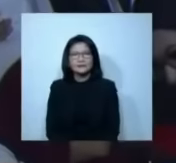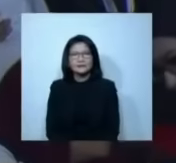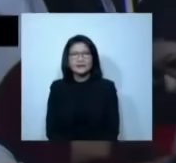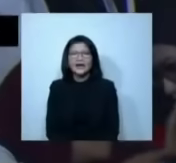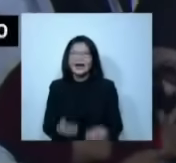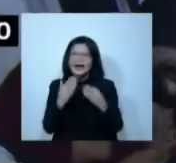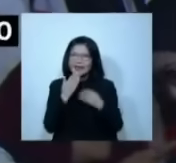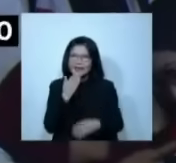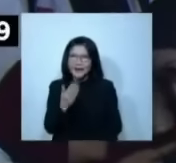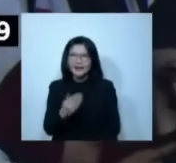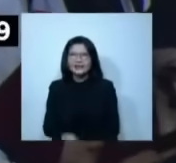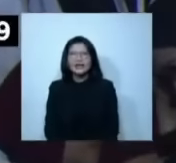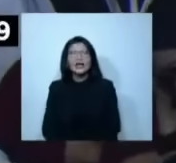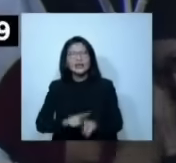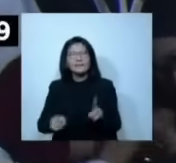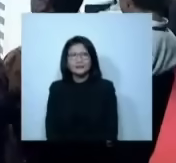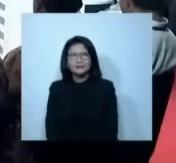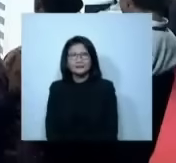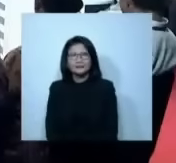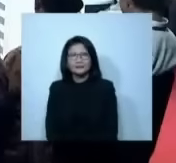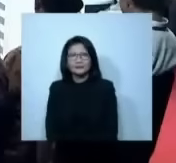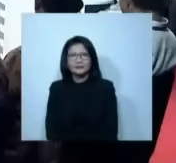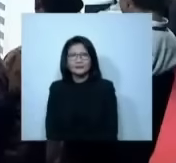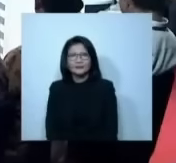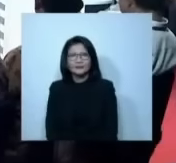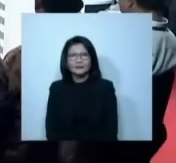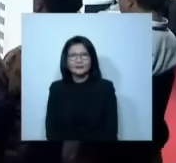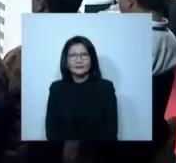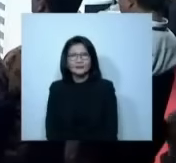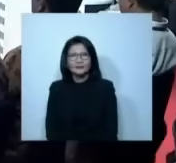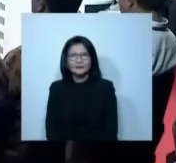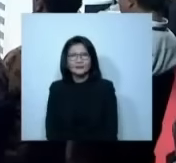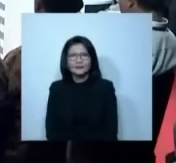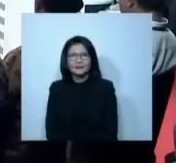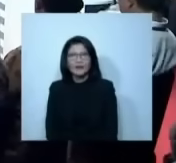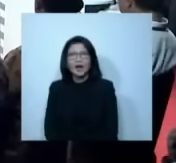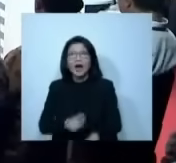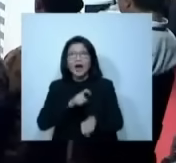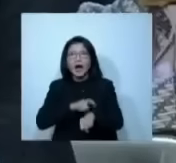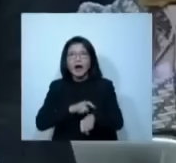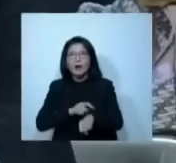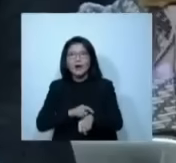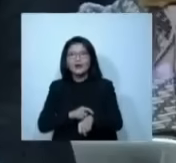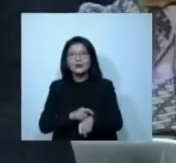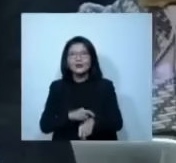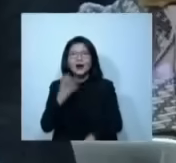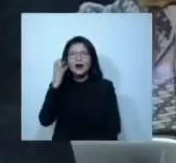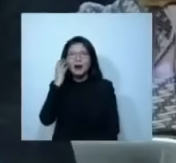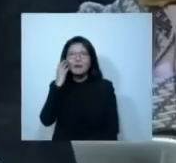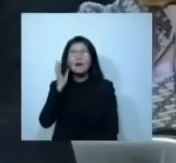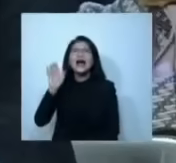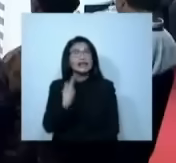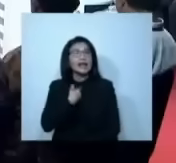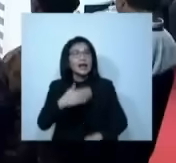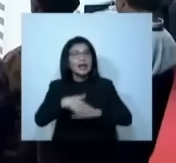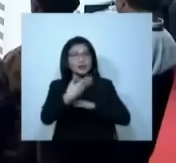ini mendengar ini saya teringat closing yang pernah disampaikan oleh di ketika dia katakan Saya datang dari keluarga